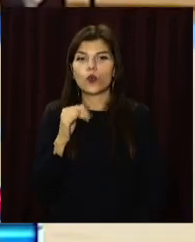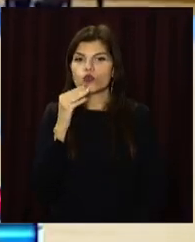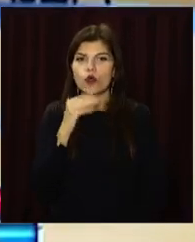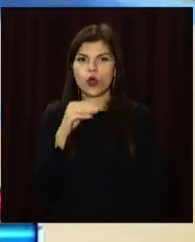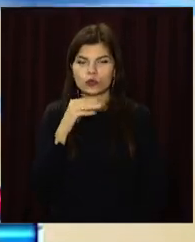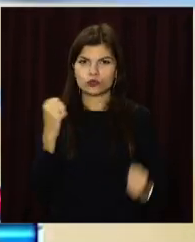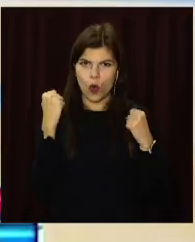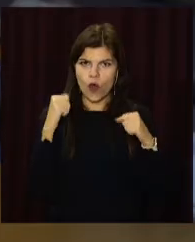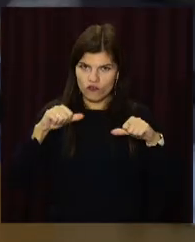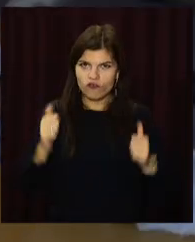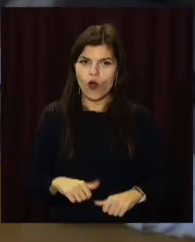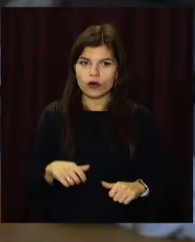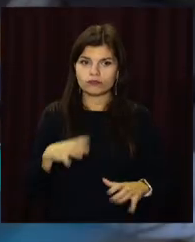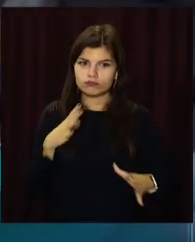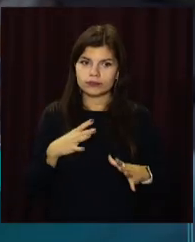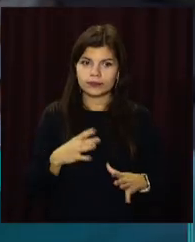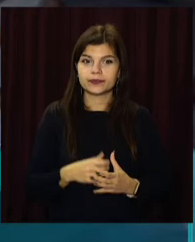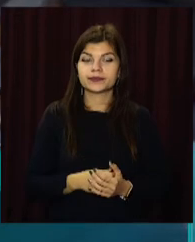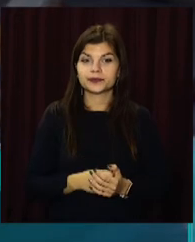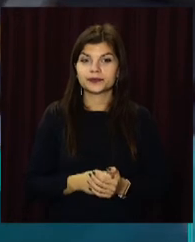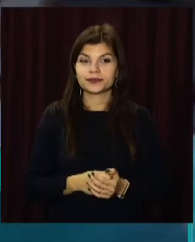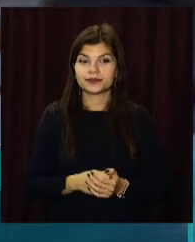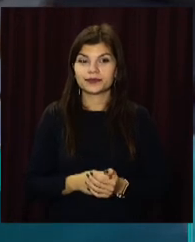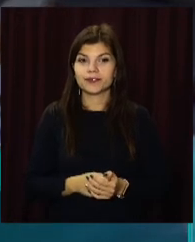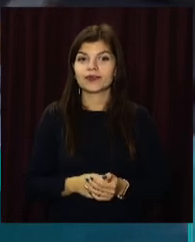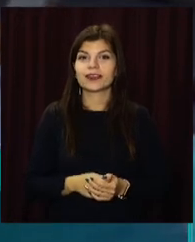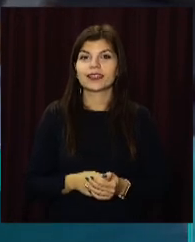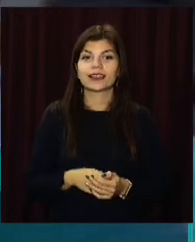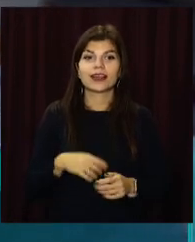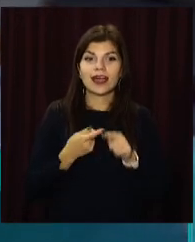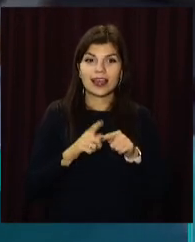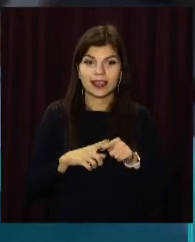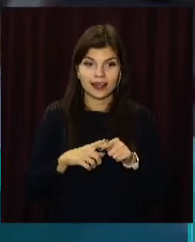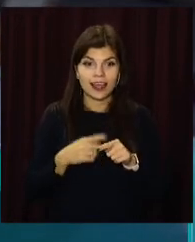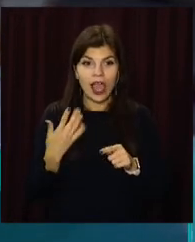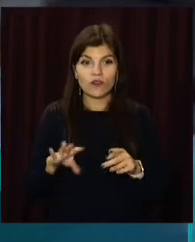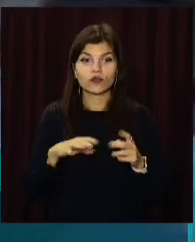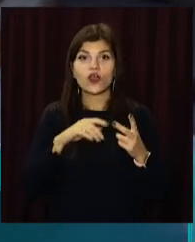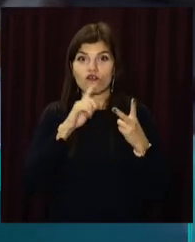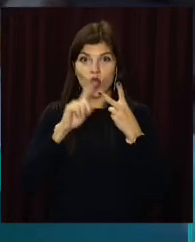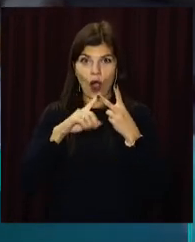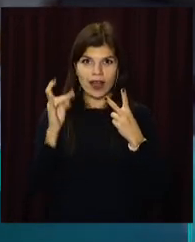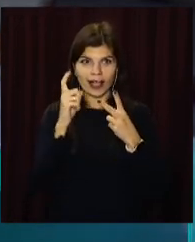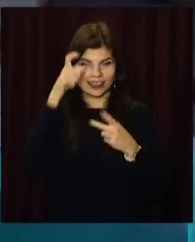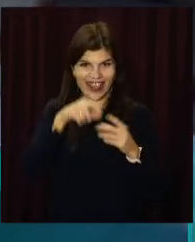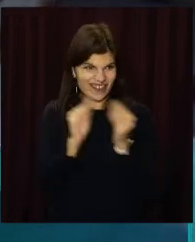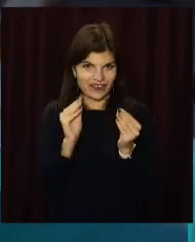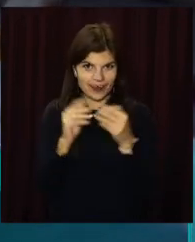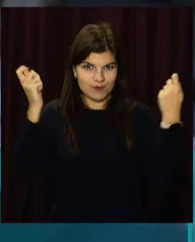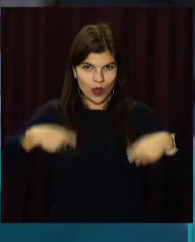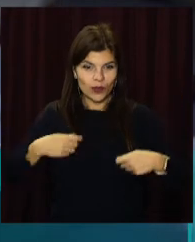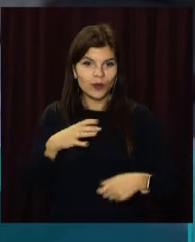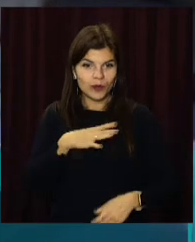найкращій спортивній формі. Що там 3-0 виграв азербайджанця. Я вже другий раз з ним борюся. Боролся